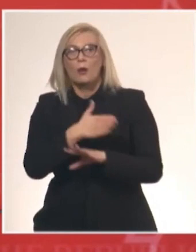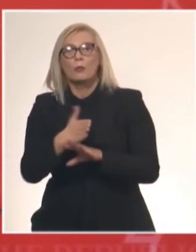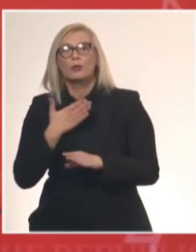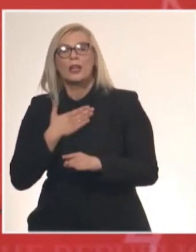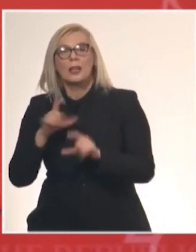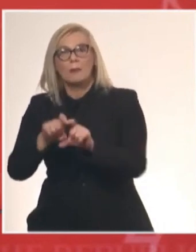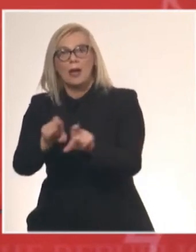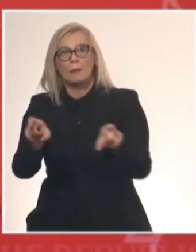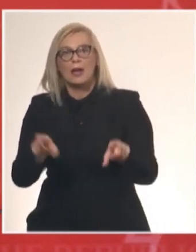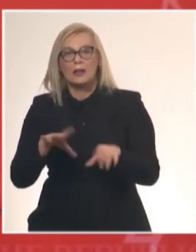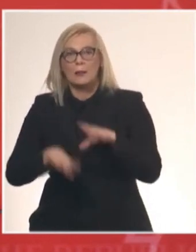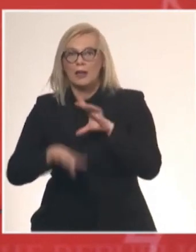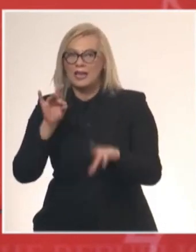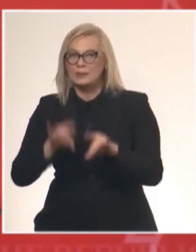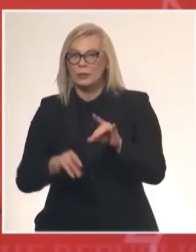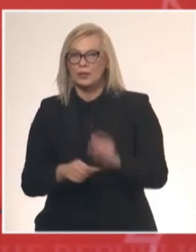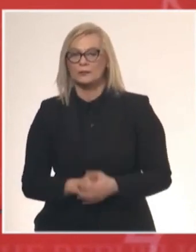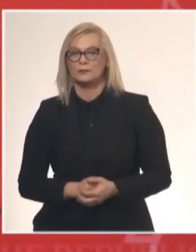ќе има парламентарни избори.